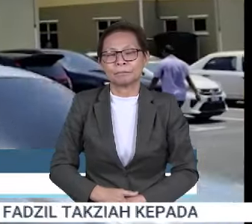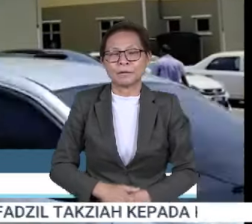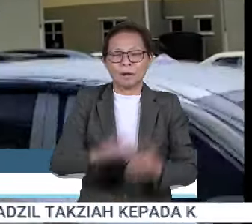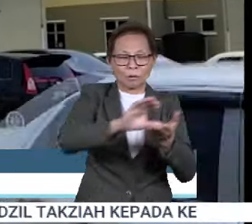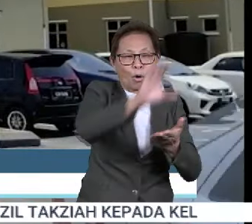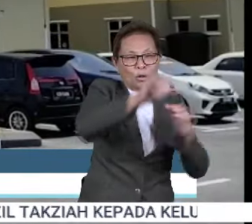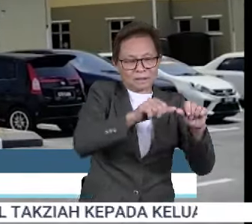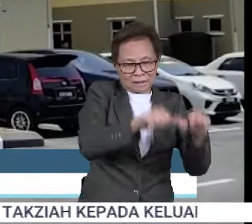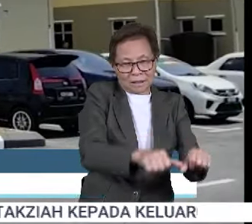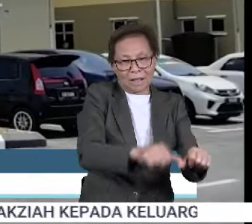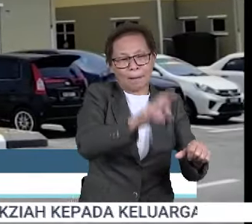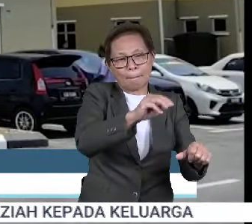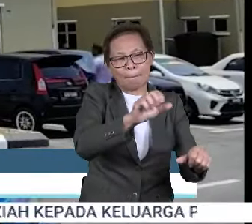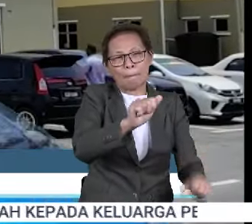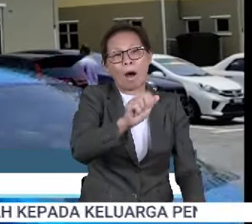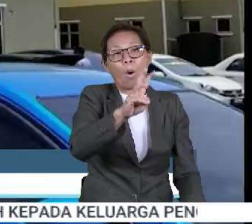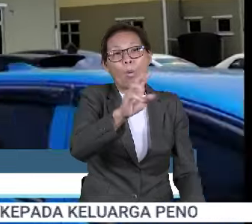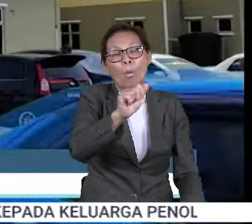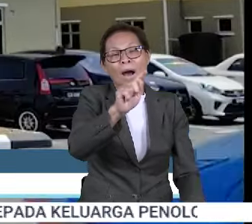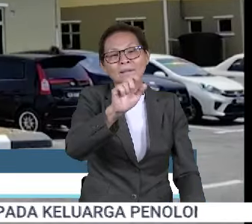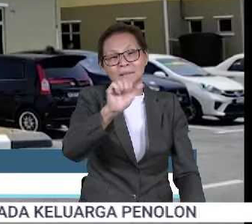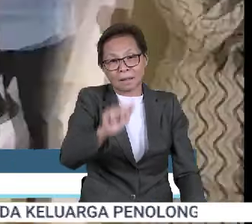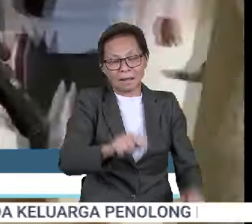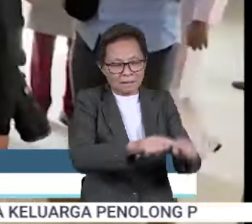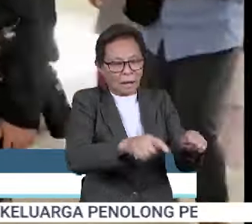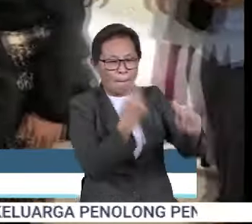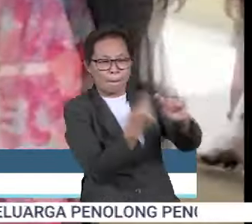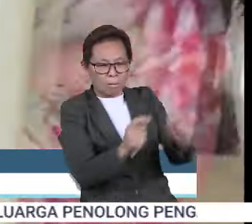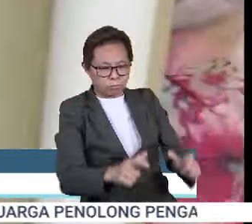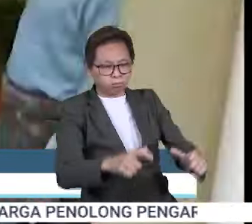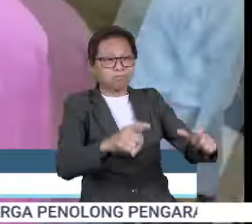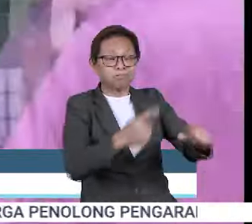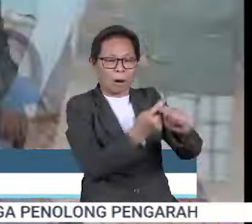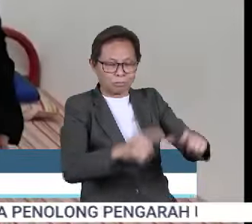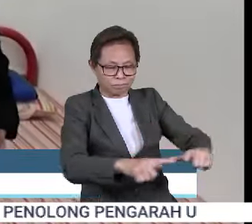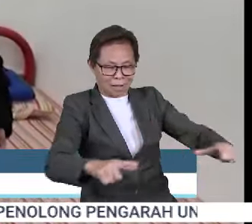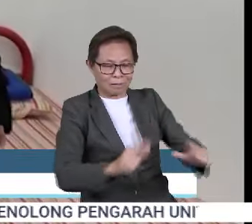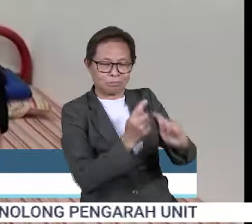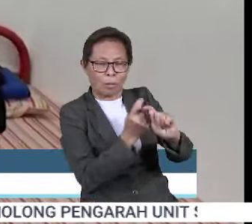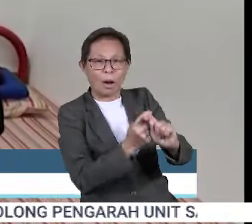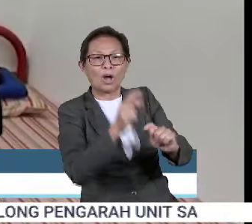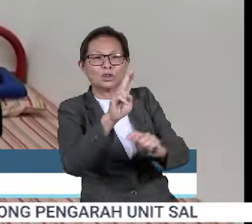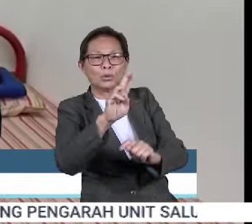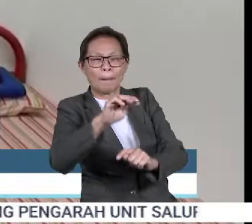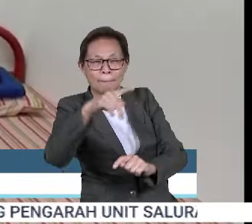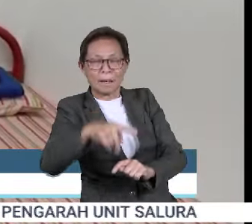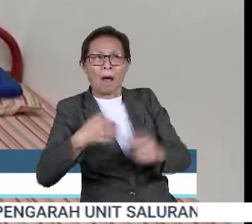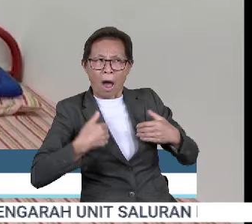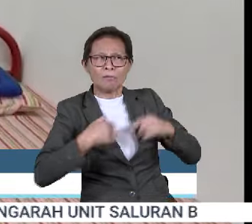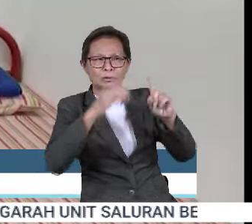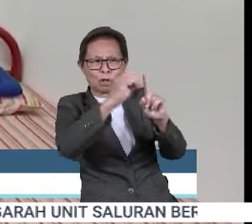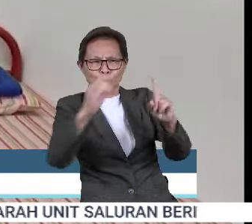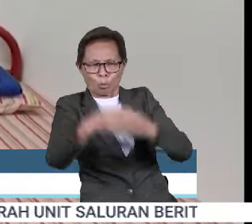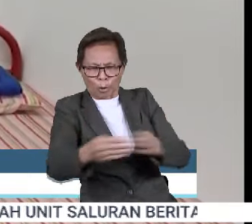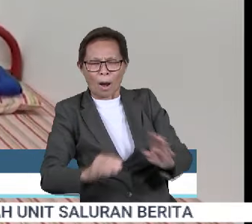Kolej kediaman Mawardah dibina di tapak seluas 2 ekar di UMP Pekan. Dilengkapi 110 bilik, ia boleh